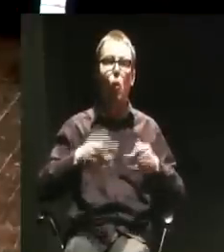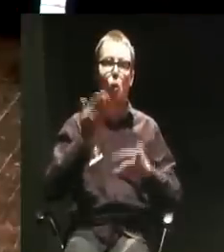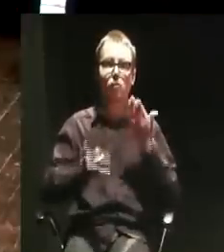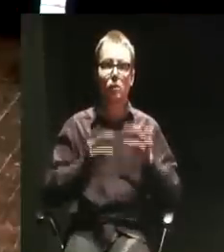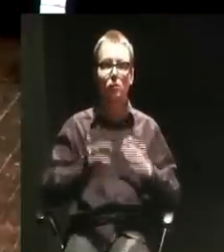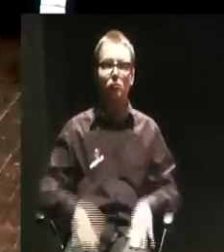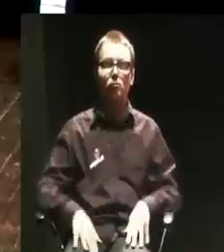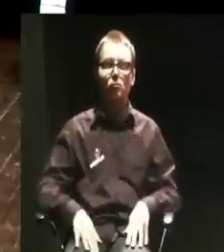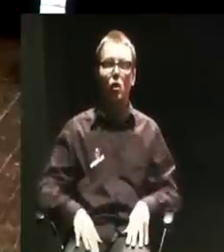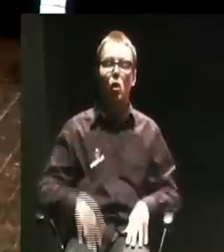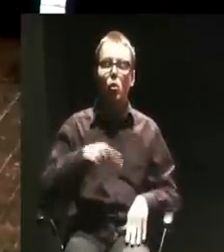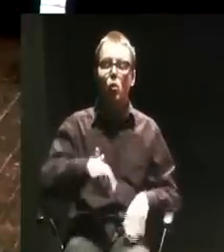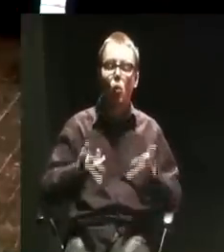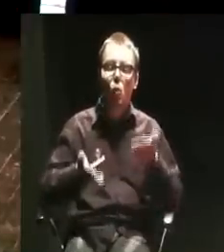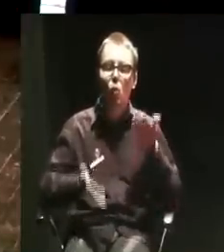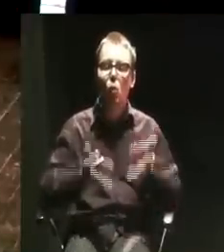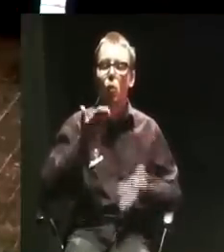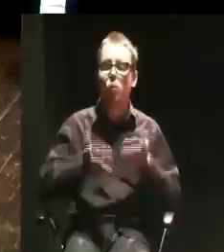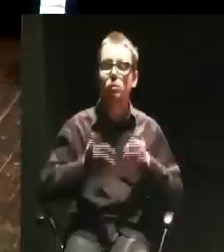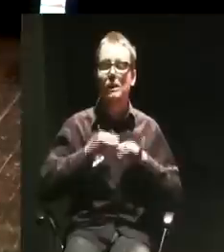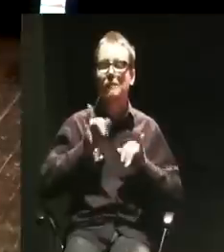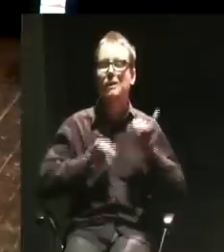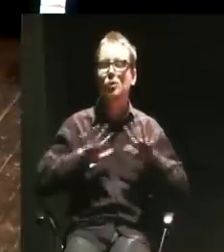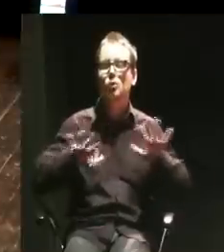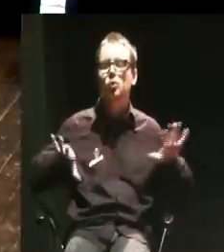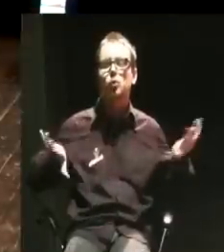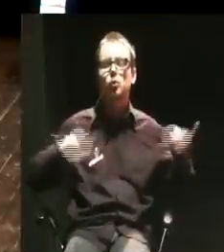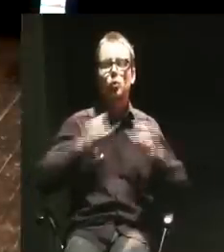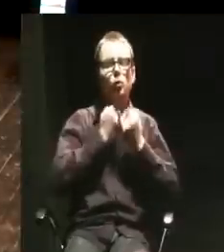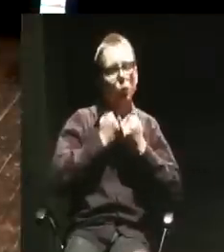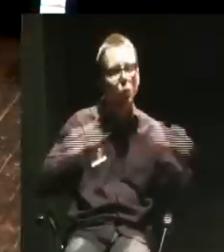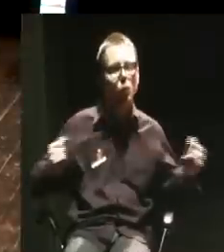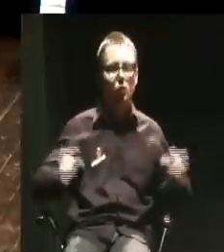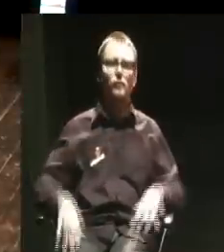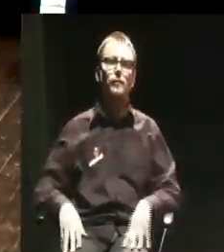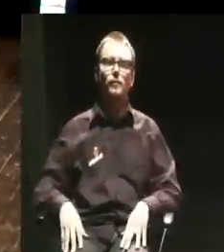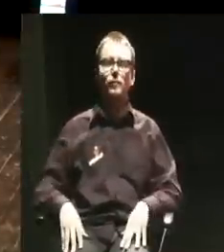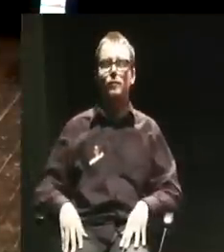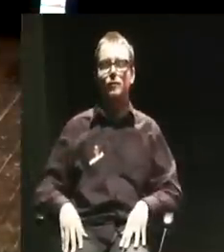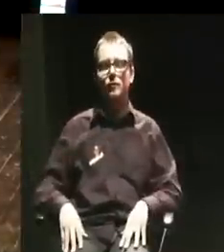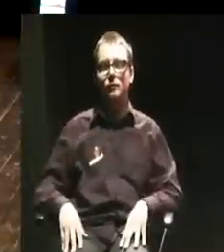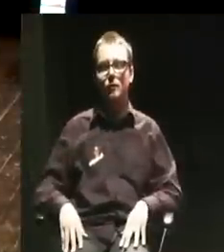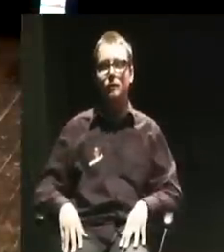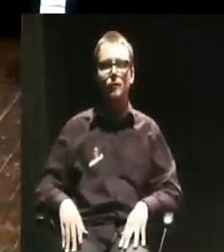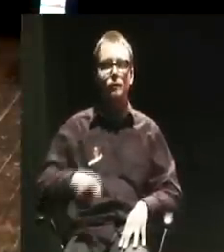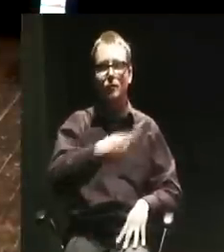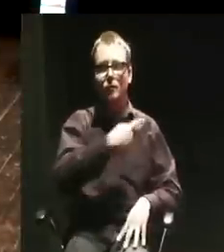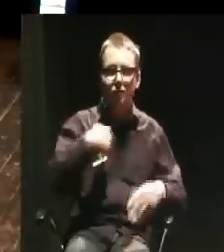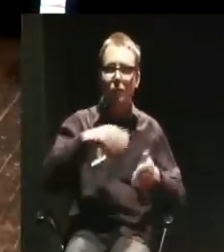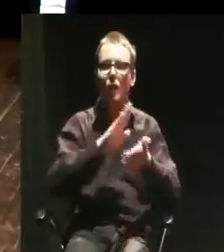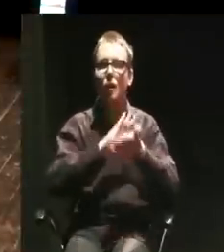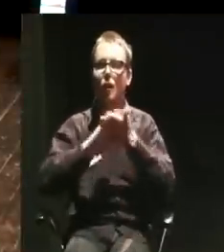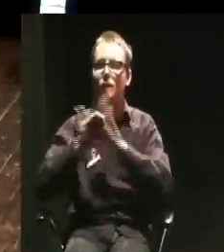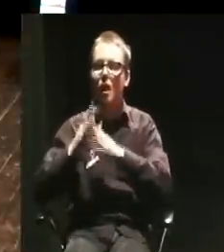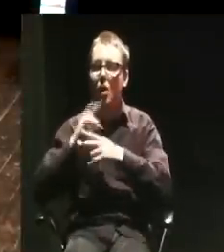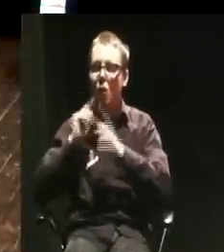Bardzo dużo się rzeczy dzieje. Bardzo, bardzo dużo. Budujemy stałe relacje. Rozmawiamy ze sobą,